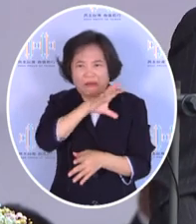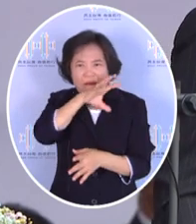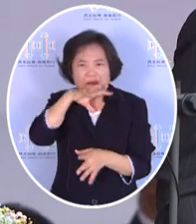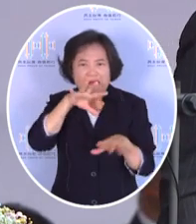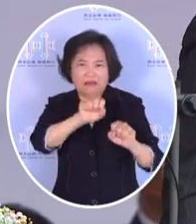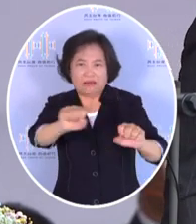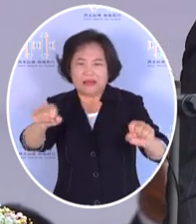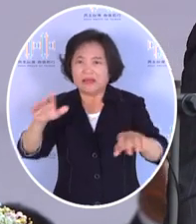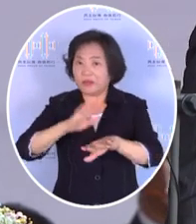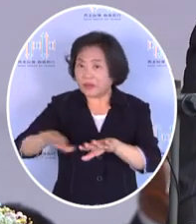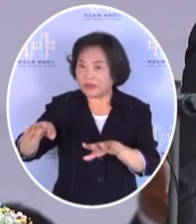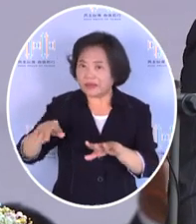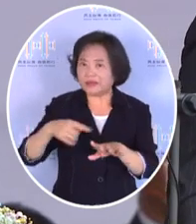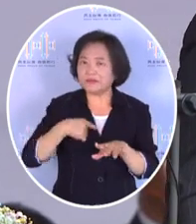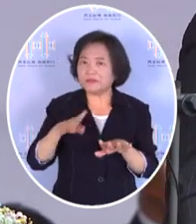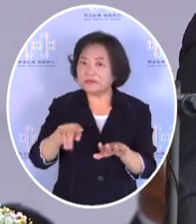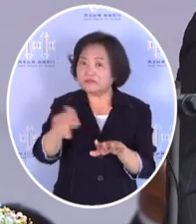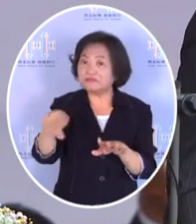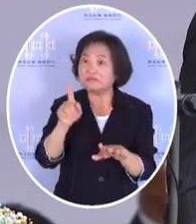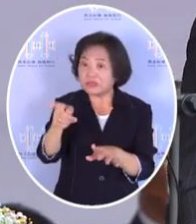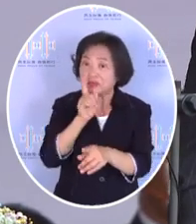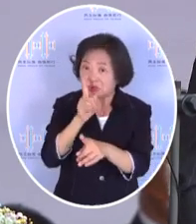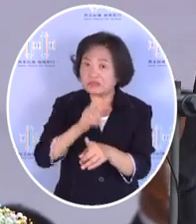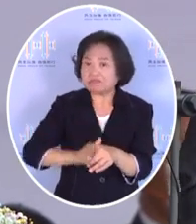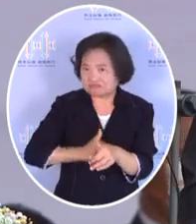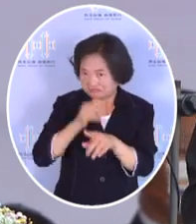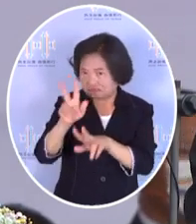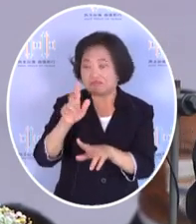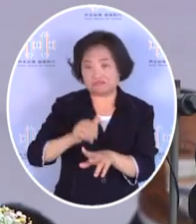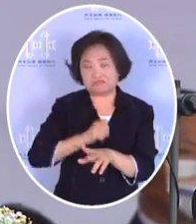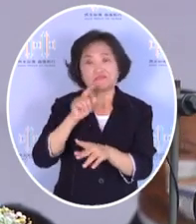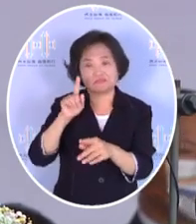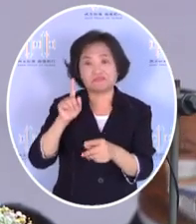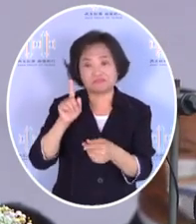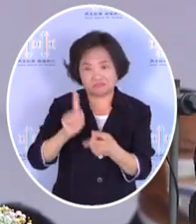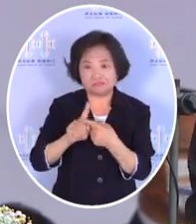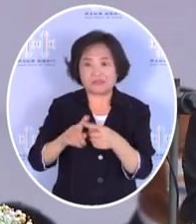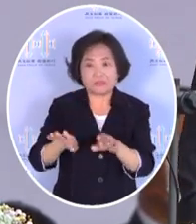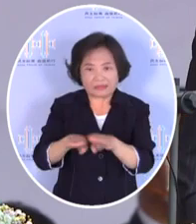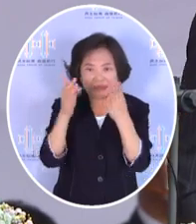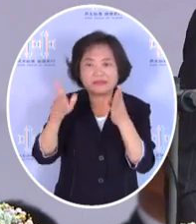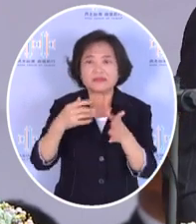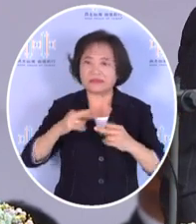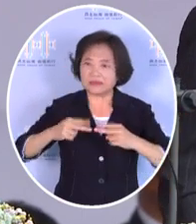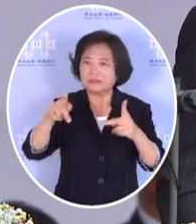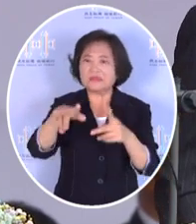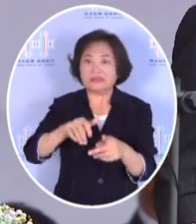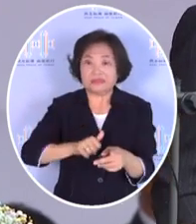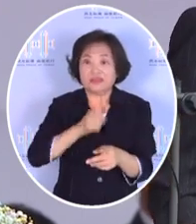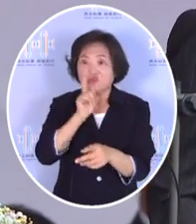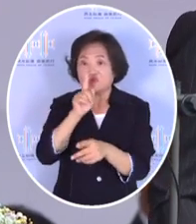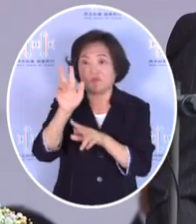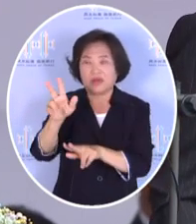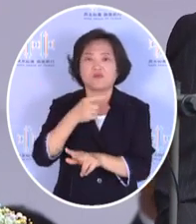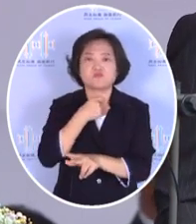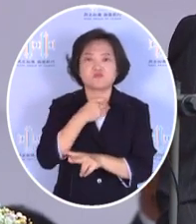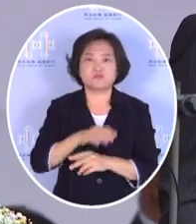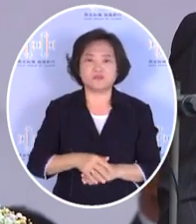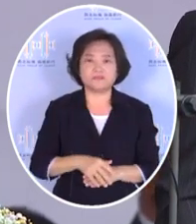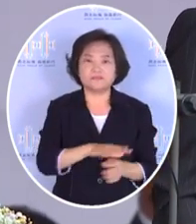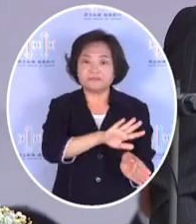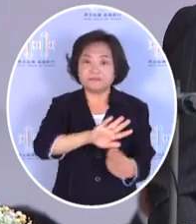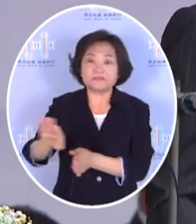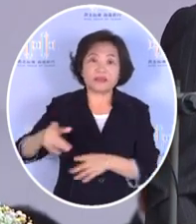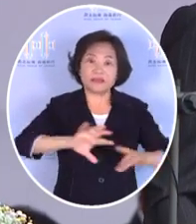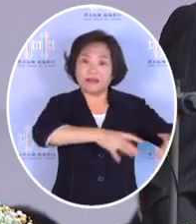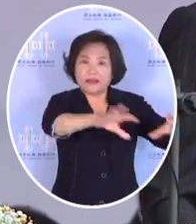刻，我们希望这是一个真正改变的开始。尤其在全球高